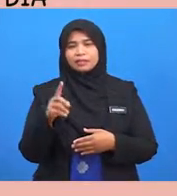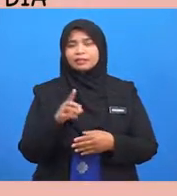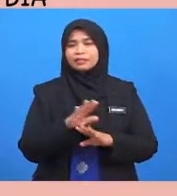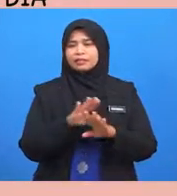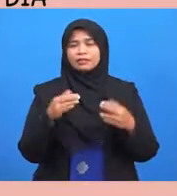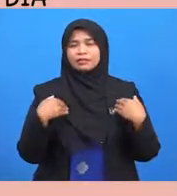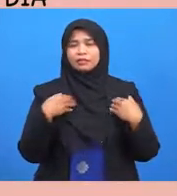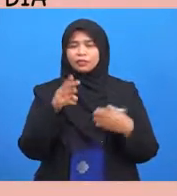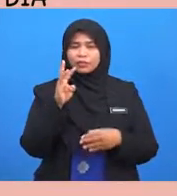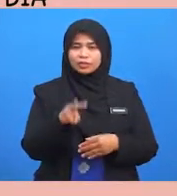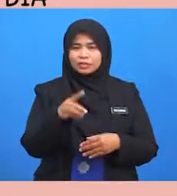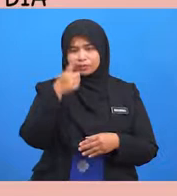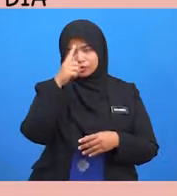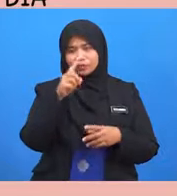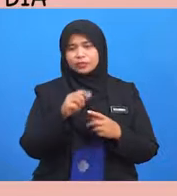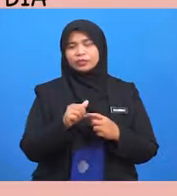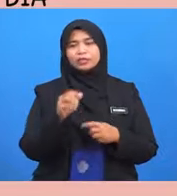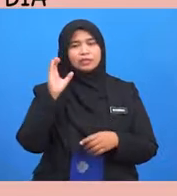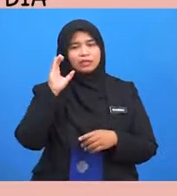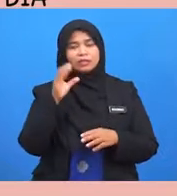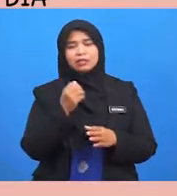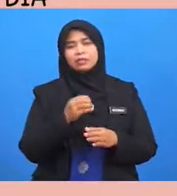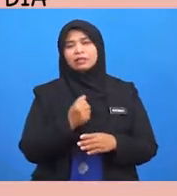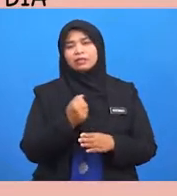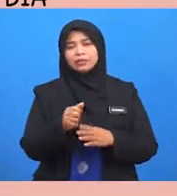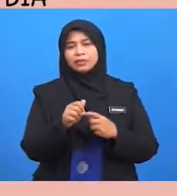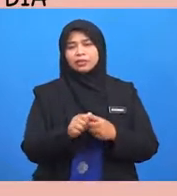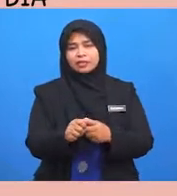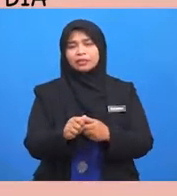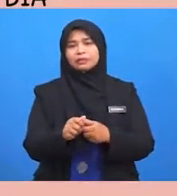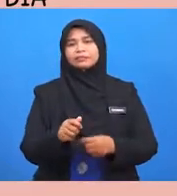tiada kewajipan untuk mendengar dan mentaati.